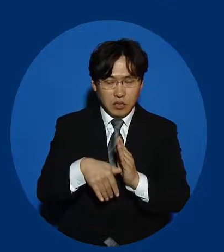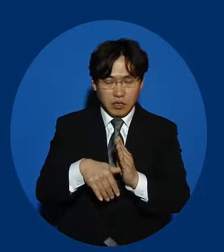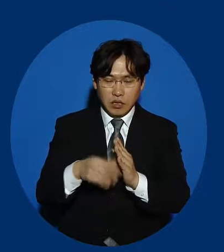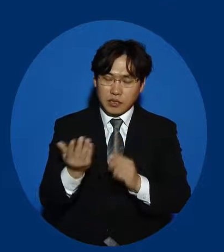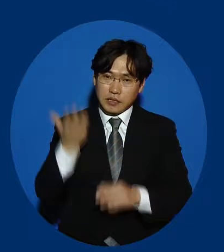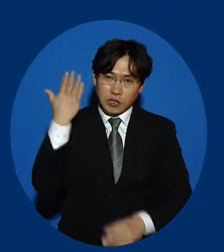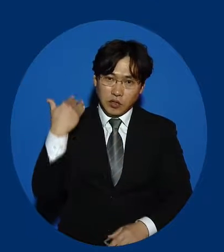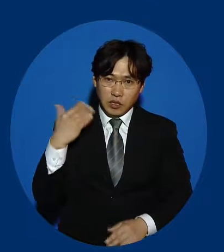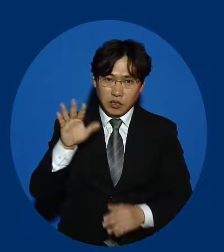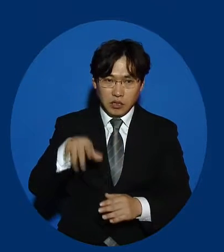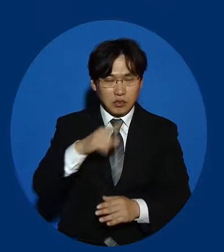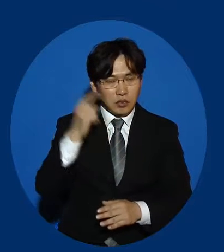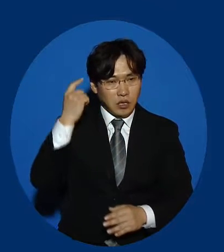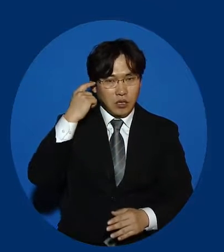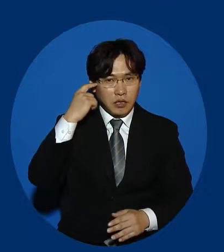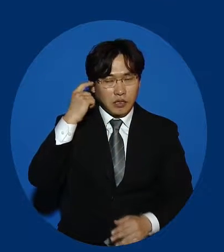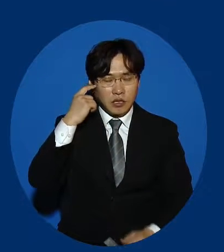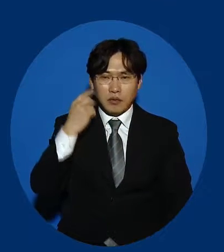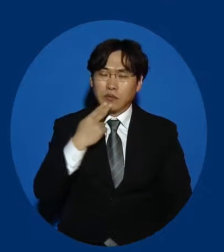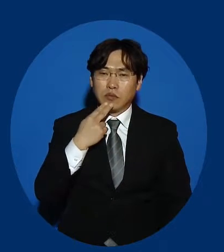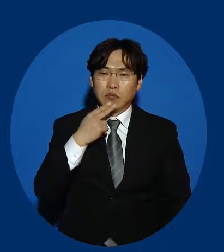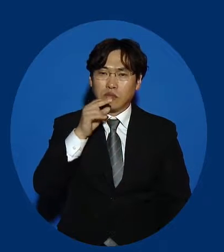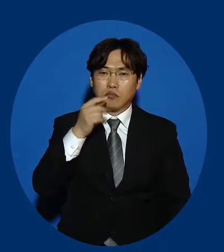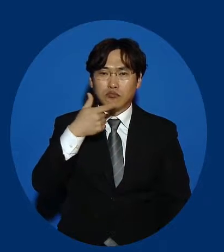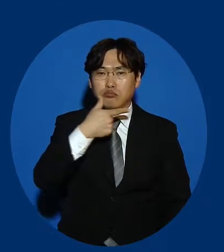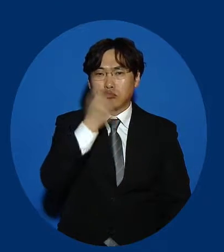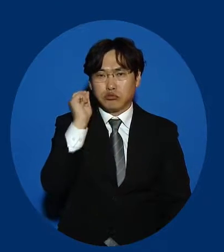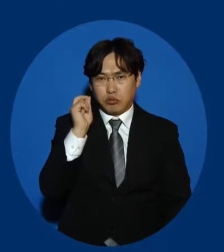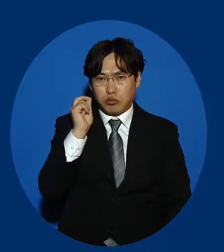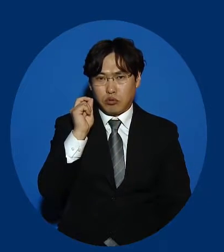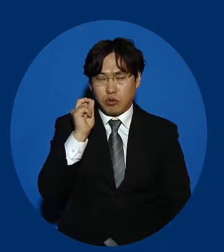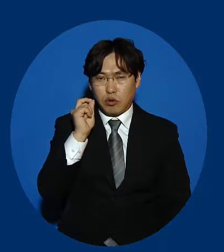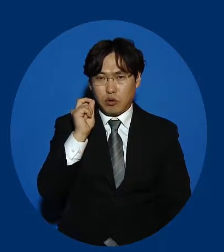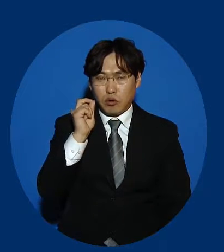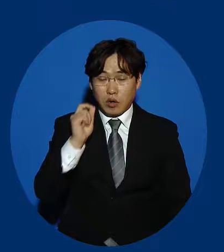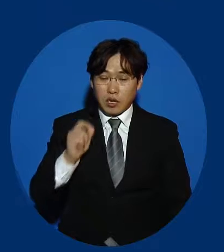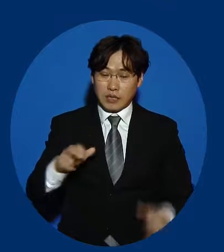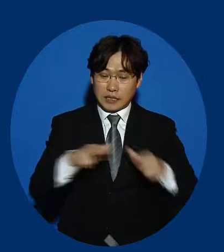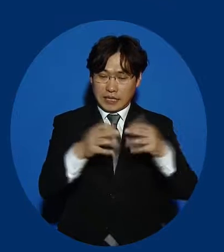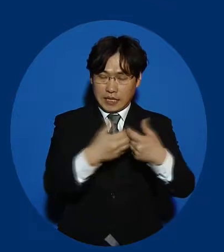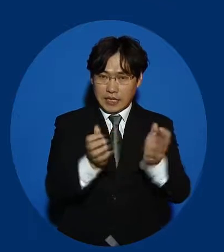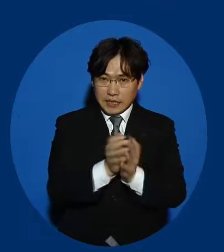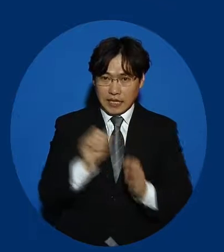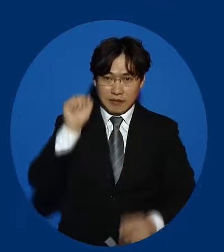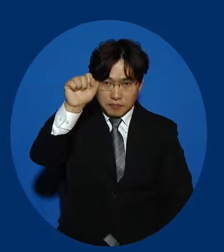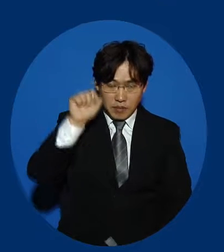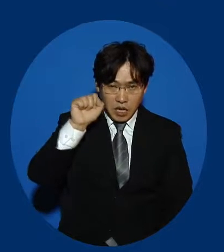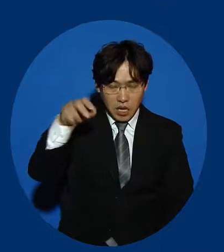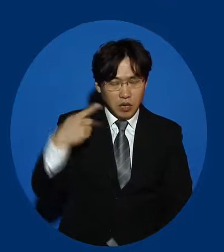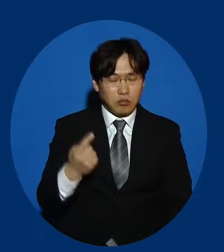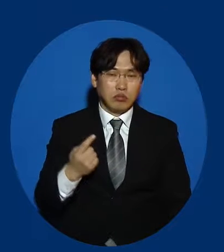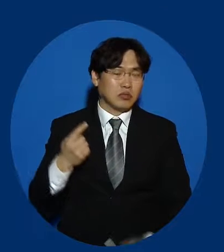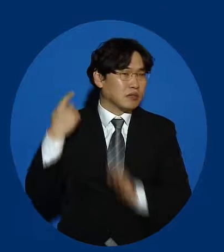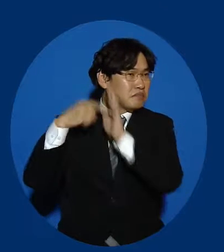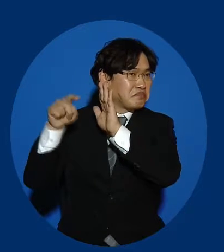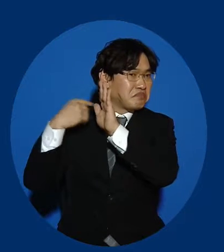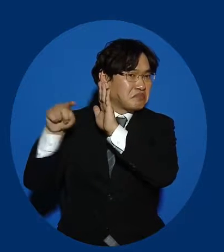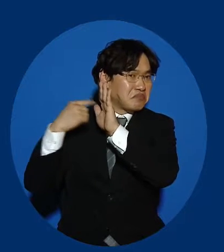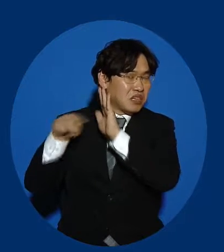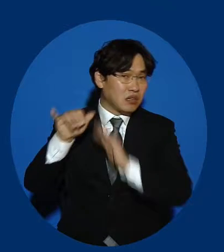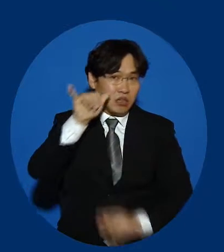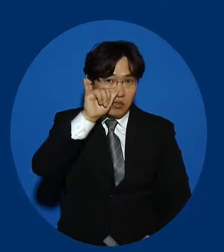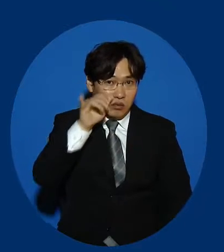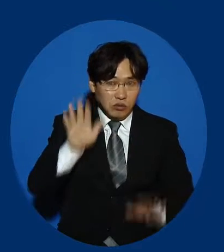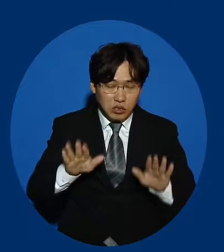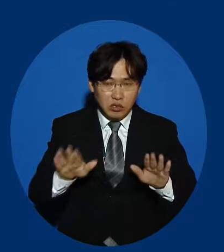때는 사실 정신이 좀 없었던 것 같아요. 장애인 단체들이 목소리를 높여도 그냥 들은 등 맞는 등 했는데